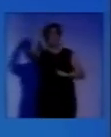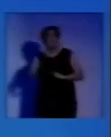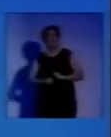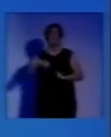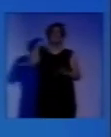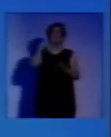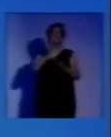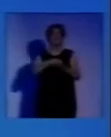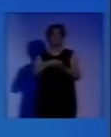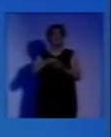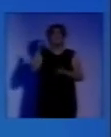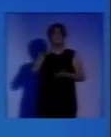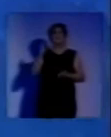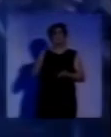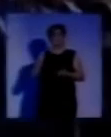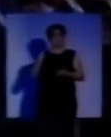φορολογικούς συντελεστές